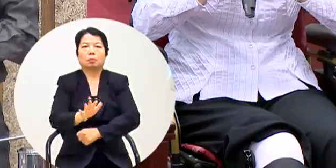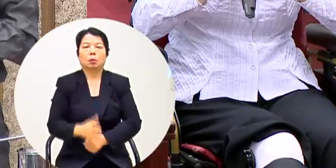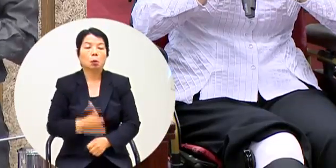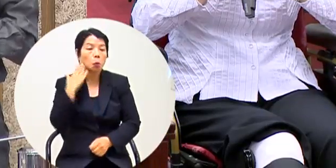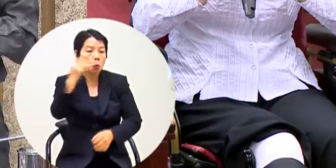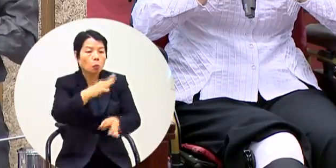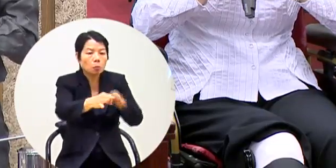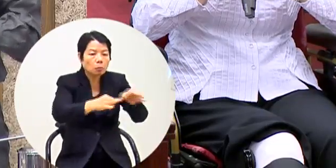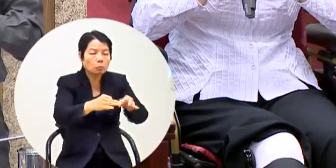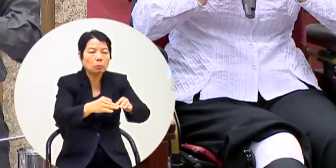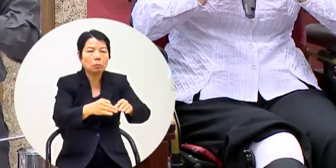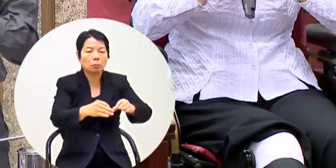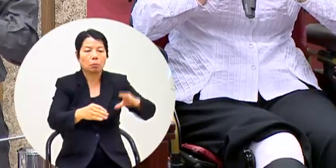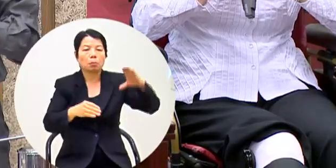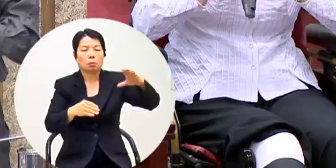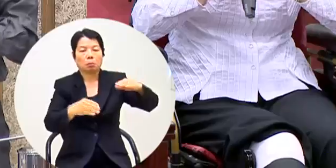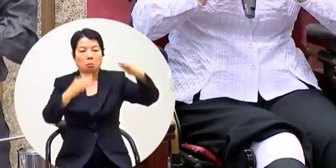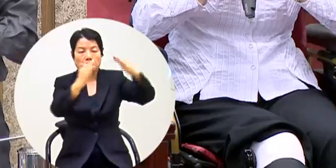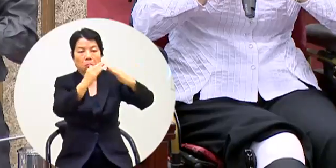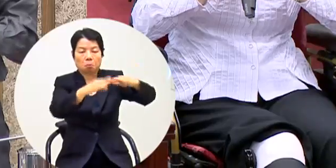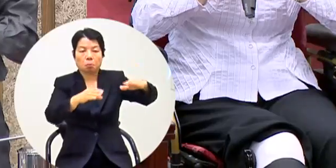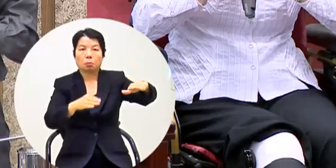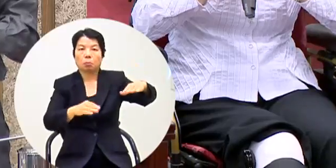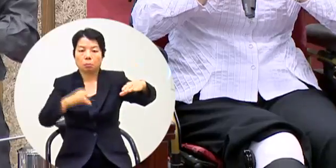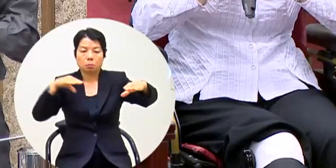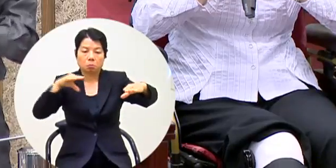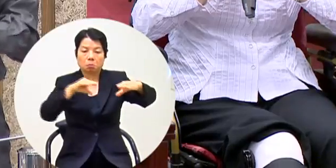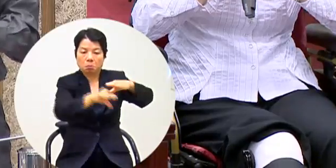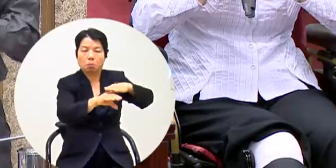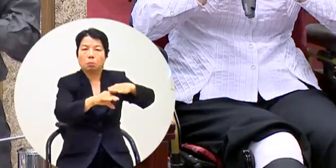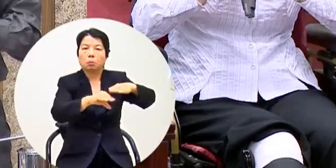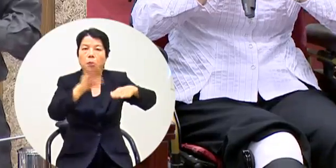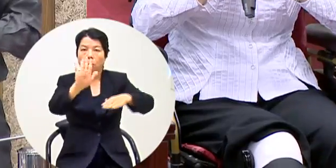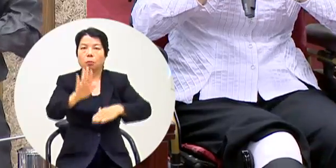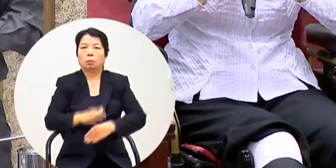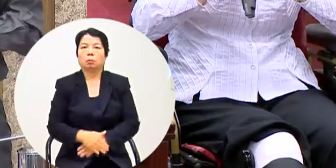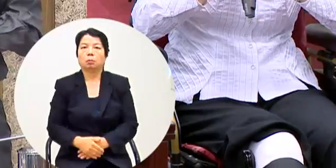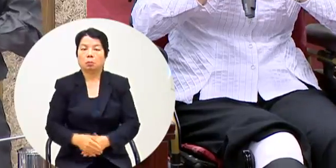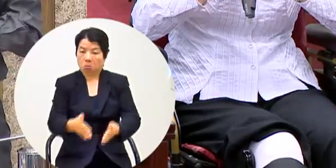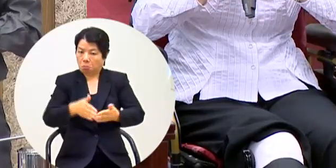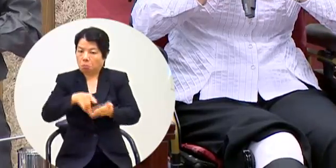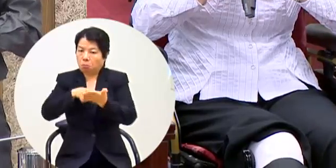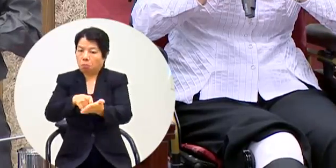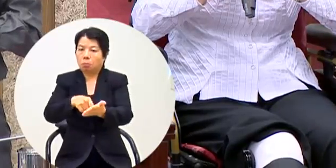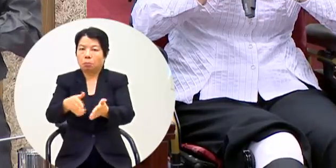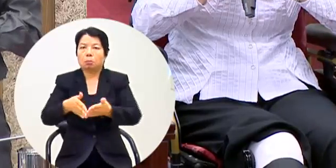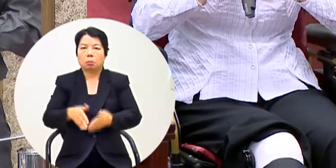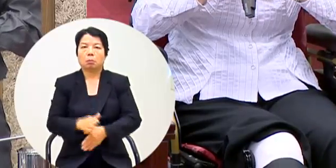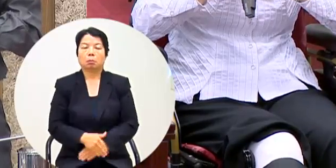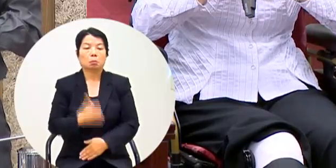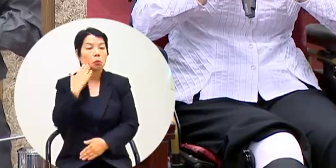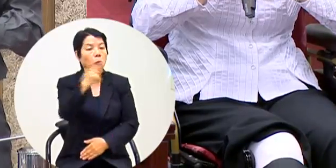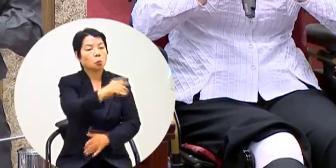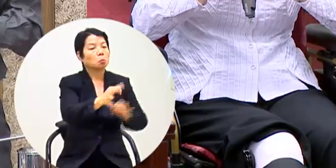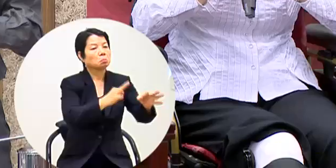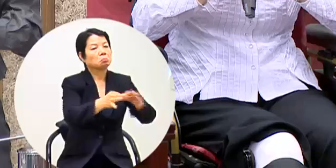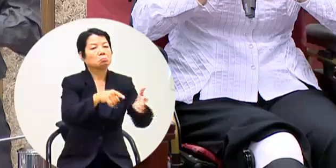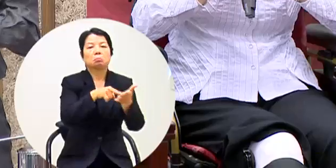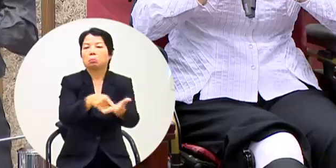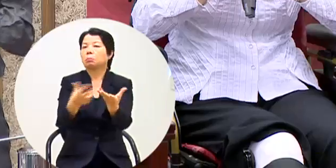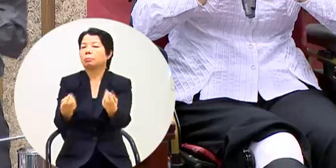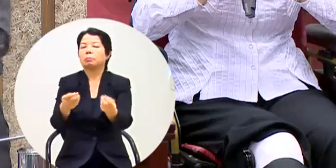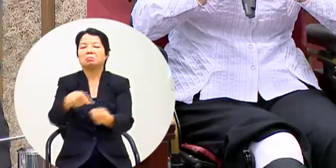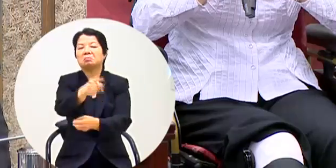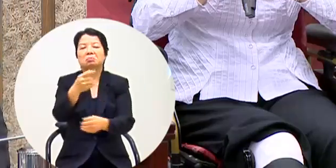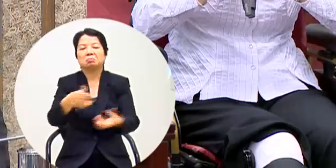者是有一些车辆的买卖， 对啊，所以他要申请才有啊。他如果没申请，你们就没有做啊，对不对？ 没